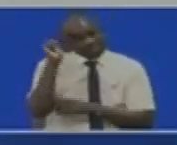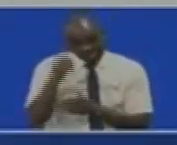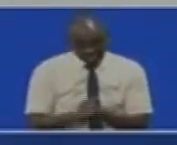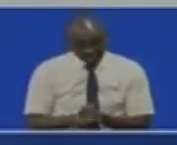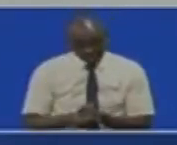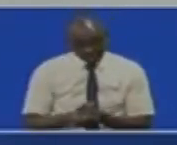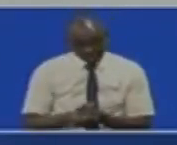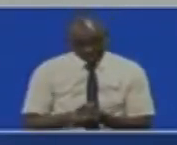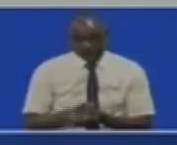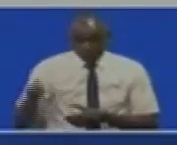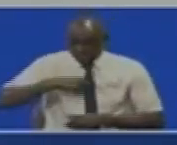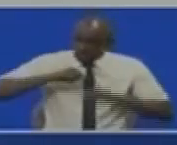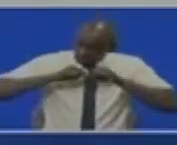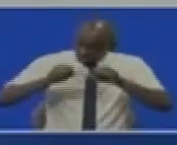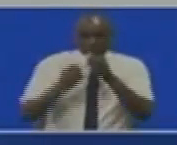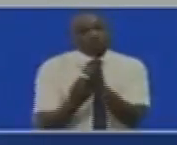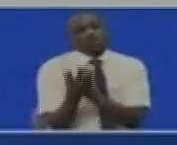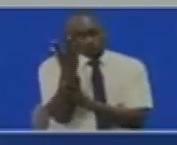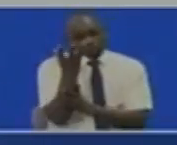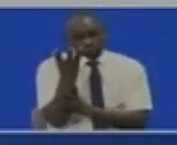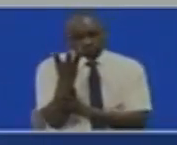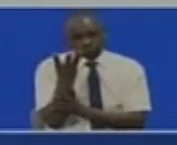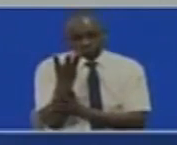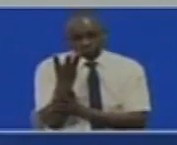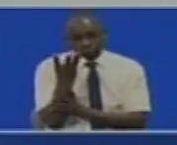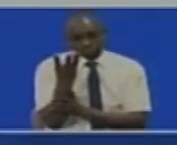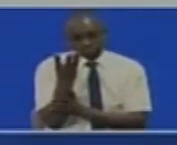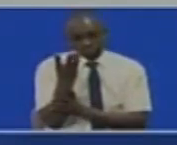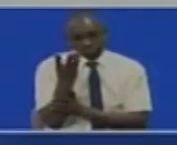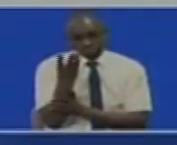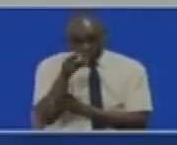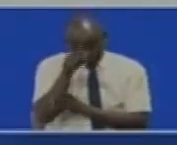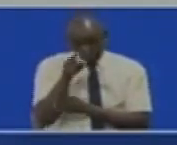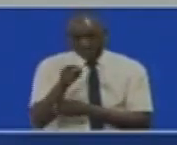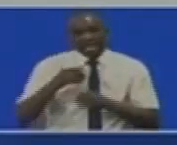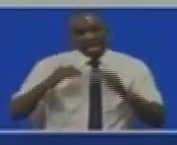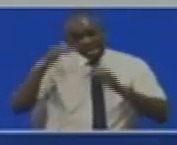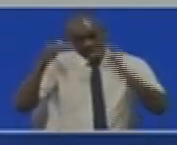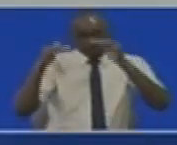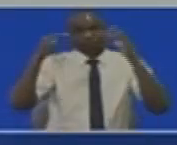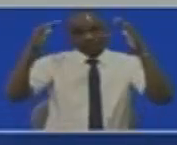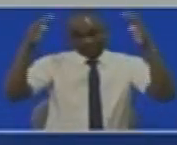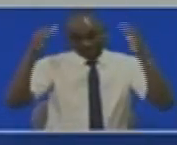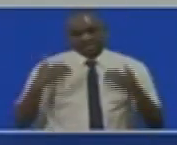to continue to grow and to the prestige that you want to see as a country.